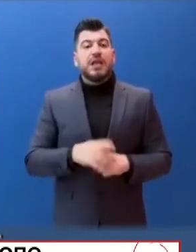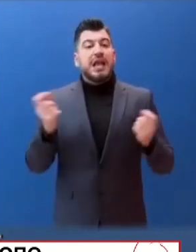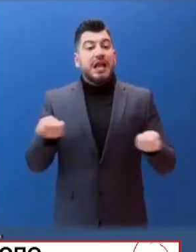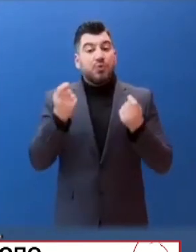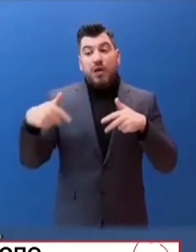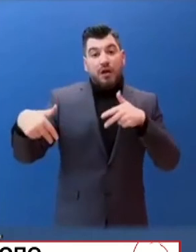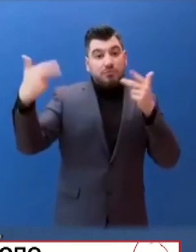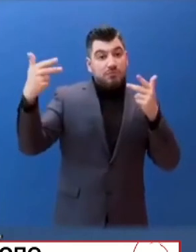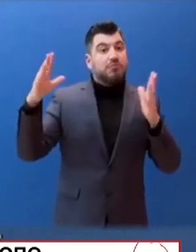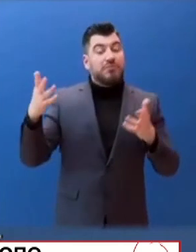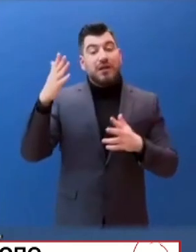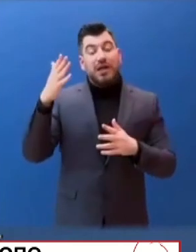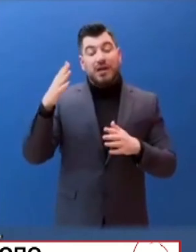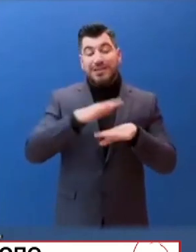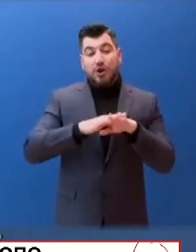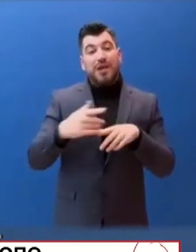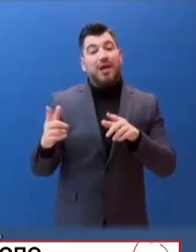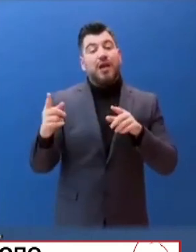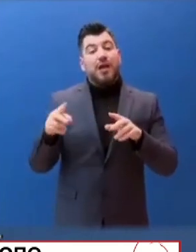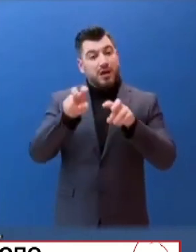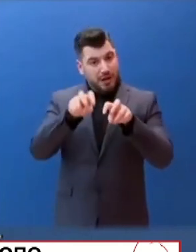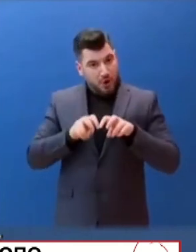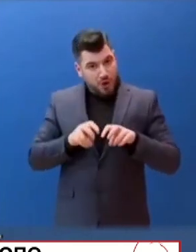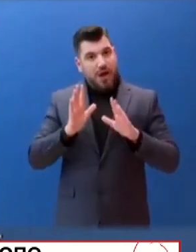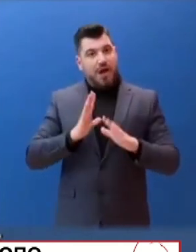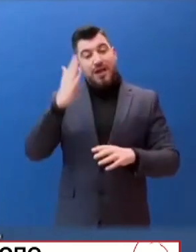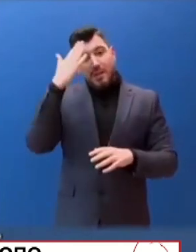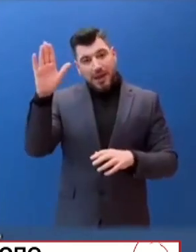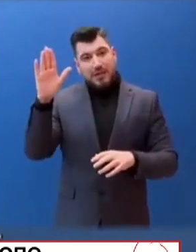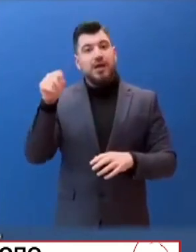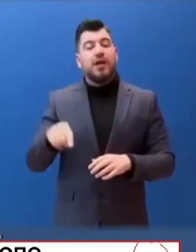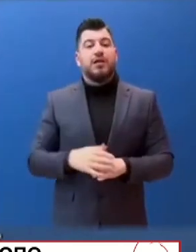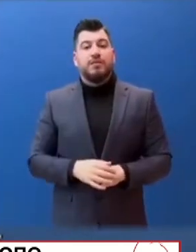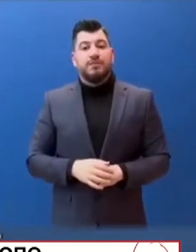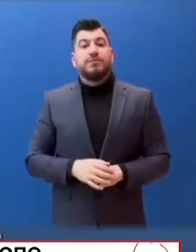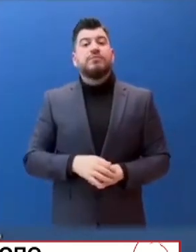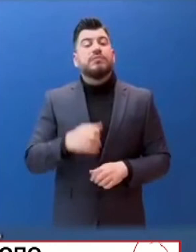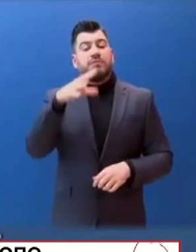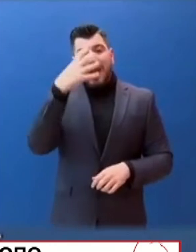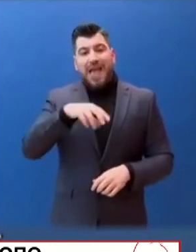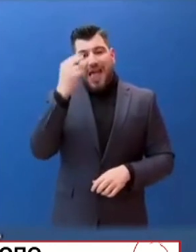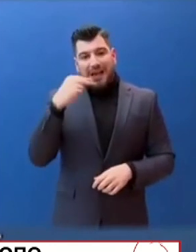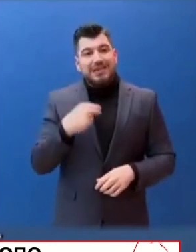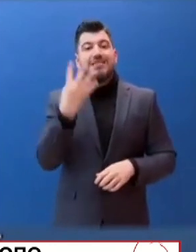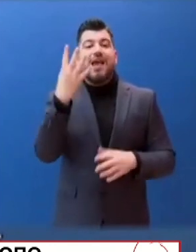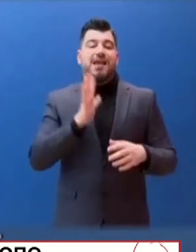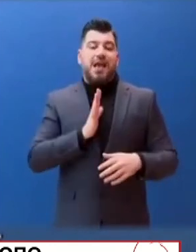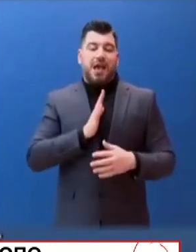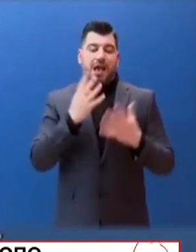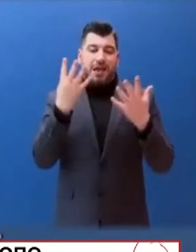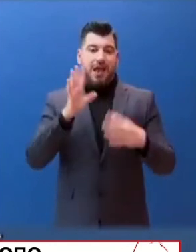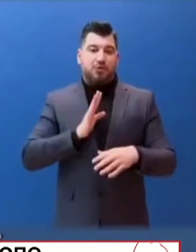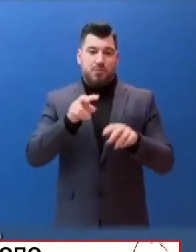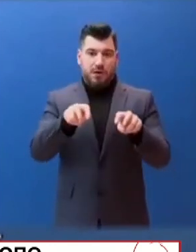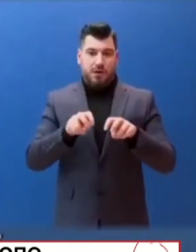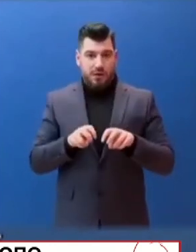γυμνασίων. Λειτουργία των θρησκευτικών χώρων με παρουσία έως και 9 ατόμων. Λειτουργία ύστερα